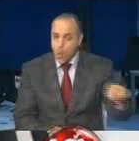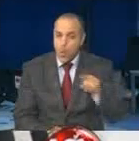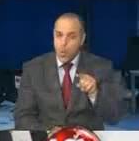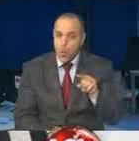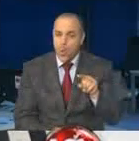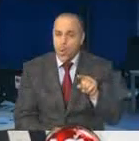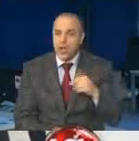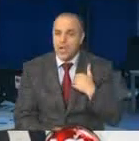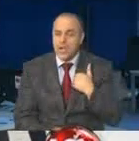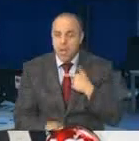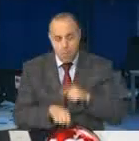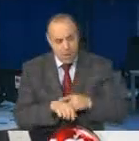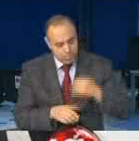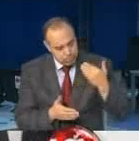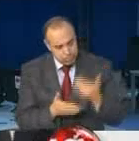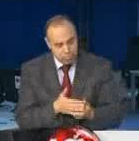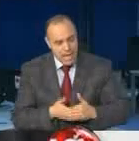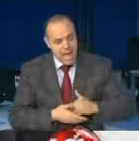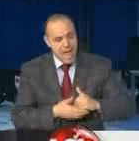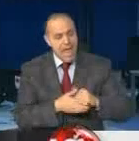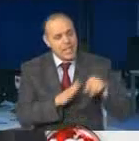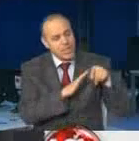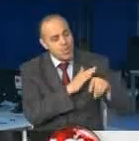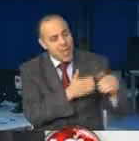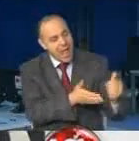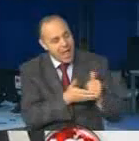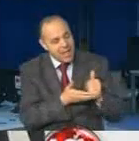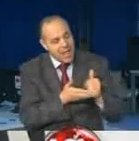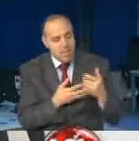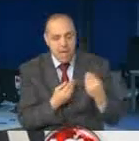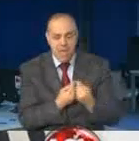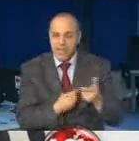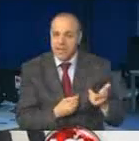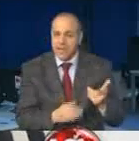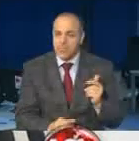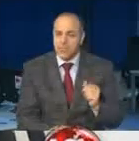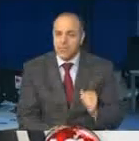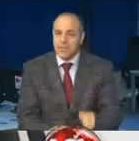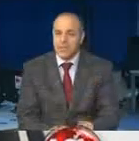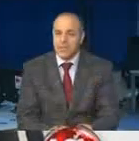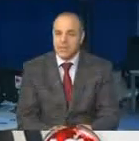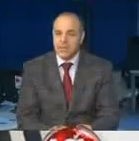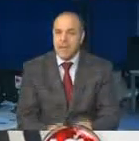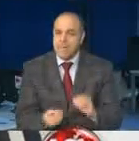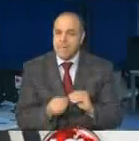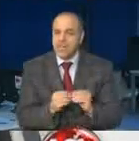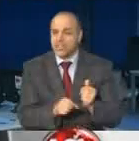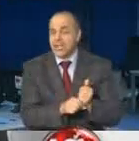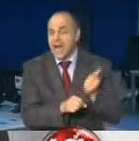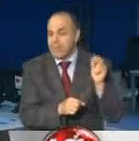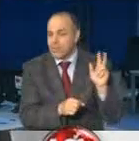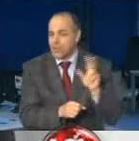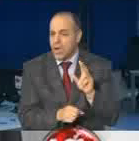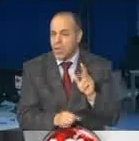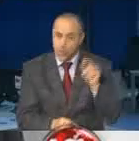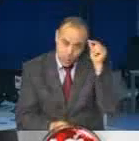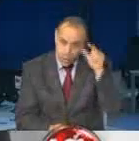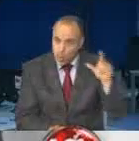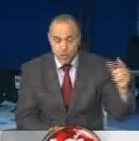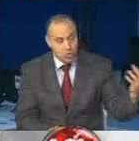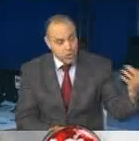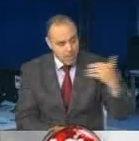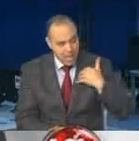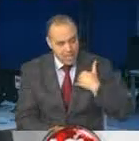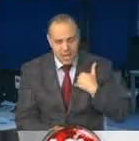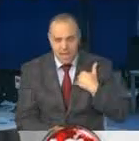ديما يضربوا الموعد لدعم السياحه الصحراويه وكانوا ديما بحذانا حتى في الازمه الفارطه نتاع السياحه. دعوه للتوانسه الكل ان شاء الله باش